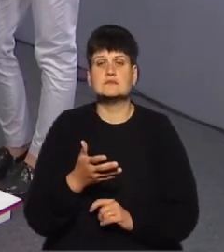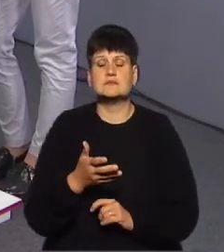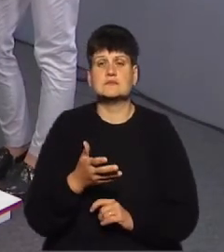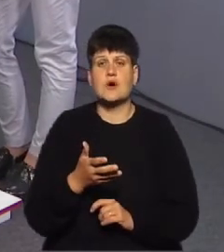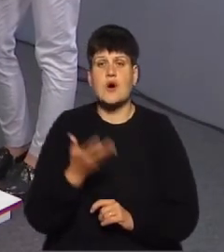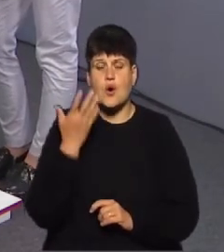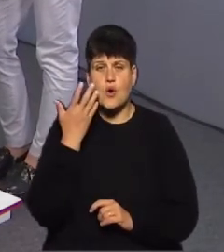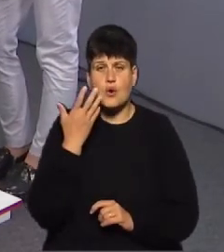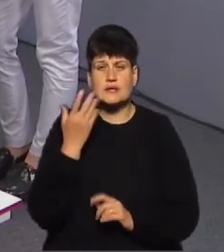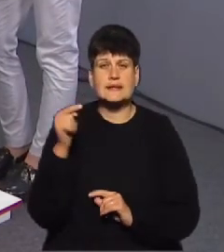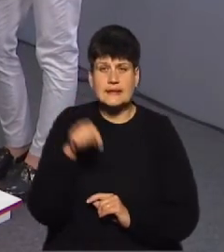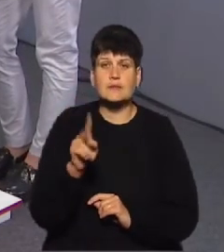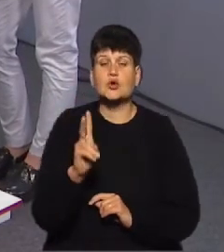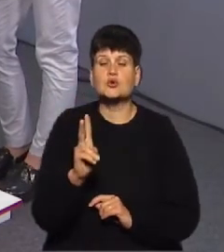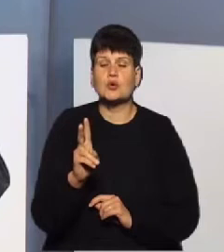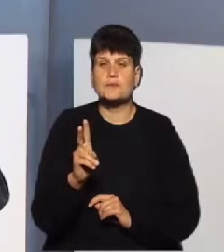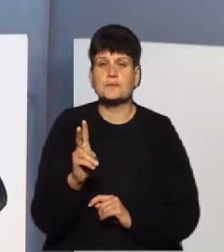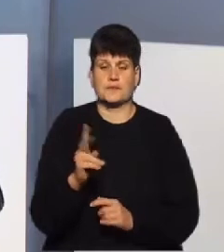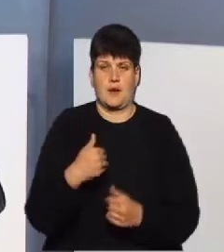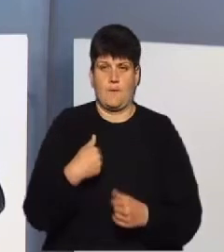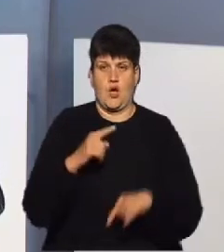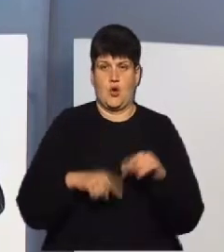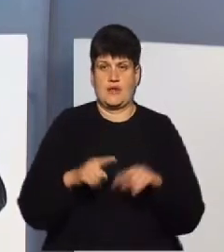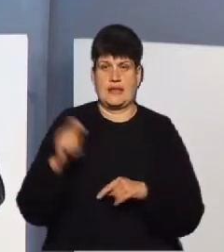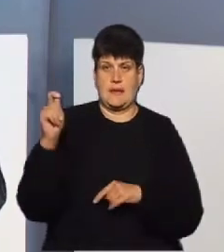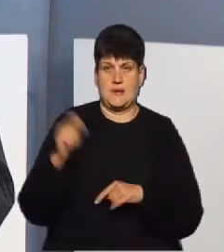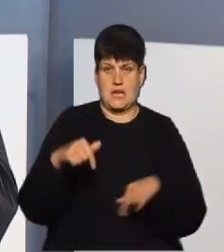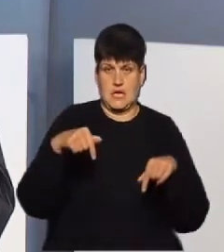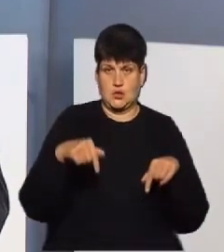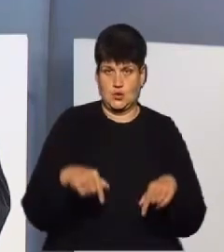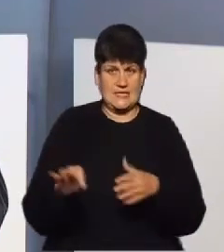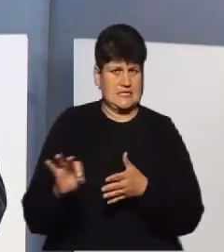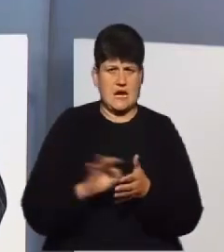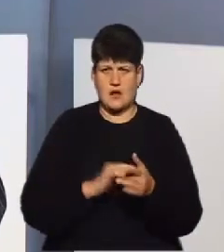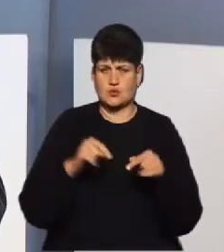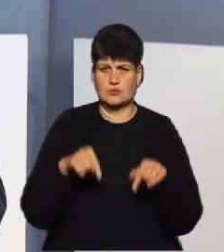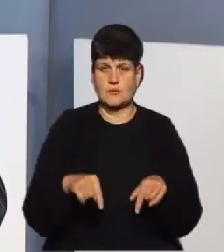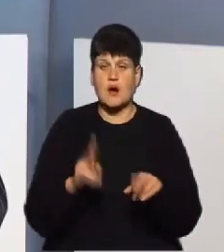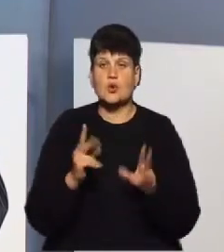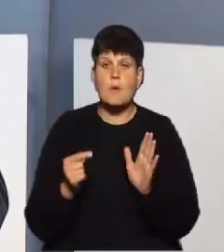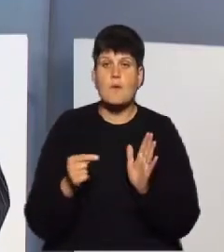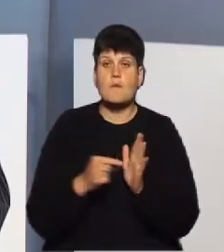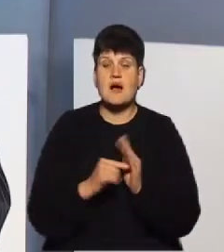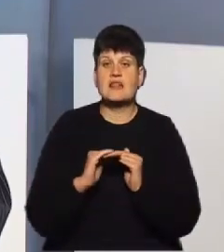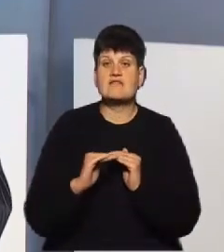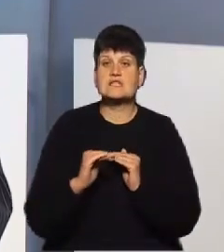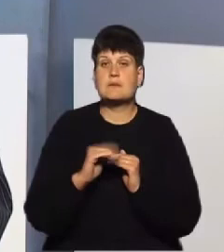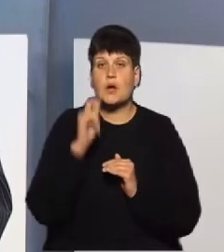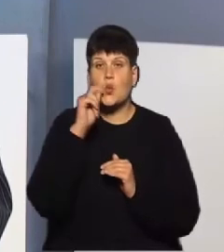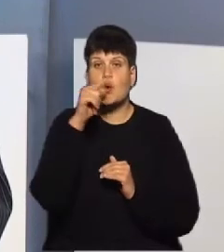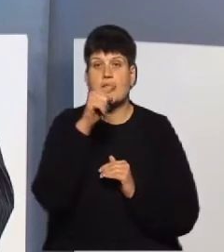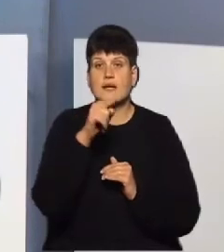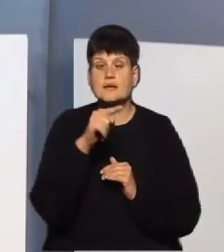тим, хто, от, наприклад, моя родина приїхала сюди зразу, а ці, що попали в степи України на схід, вони